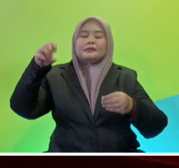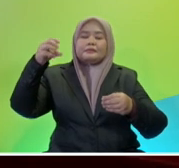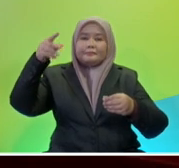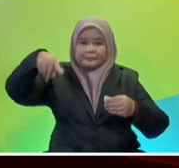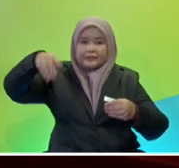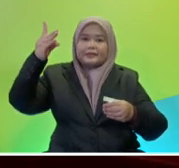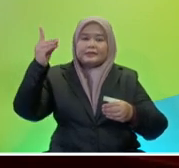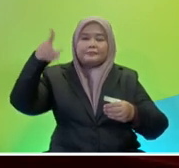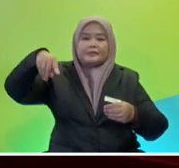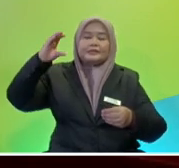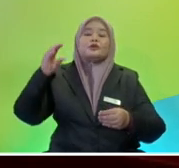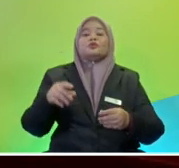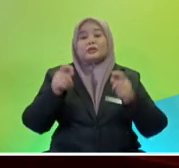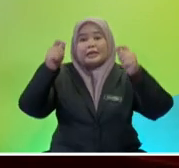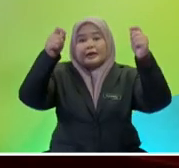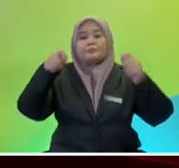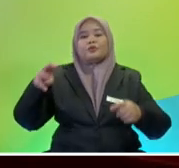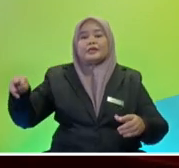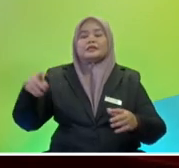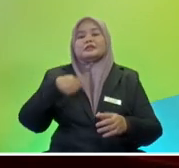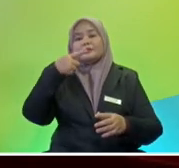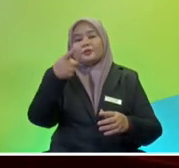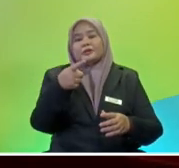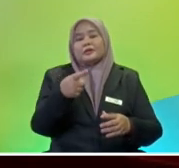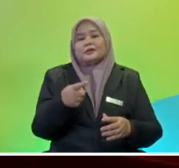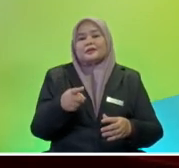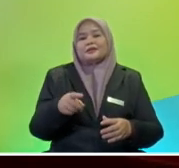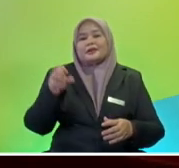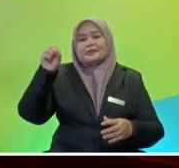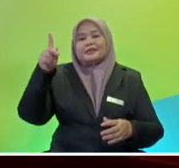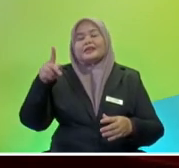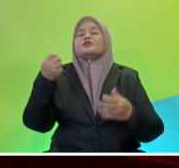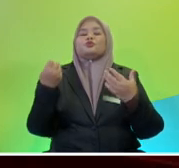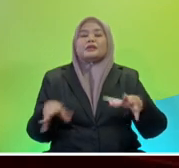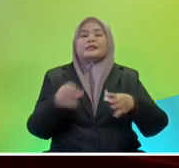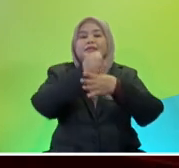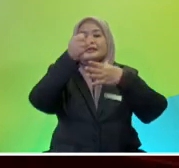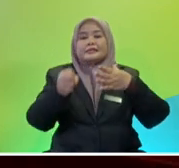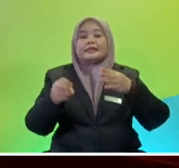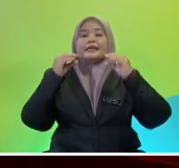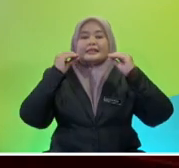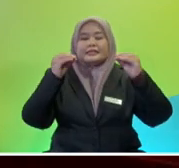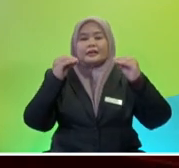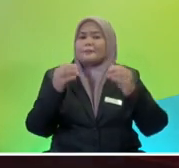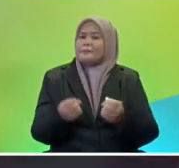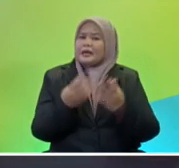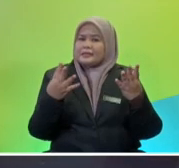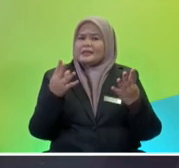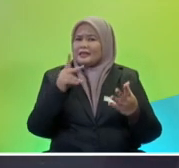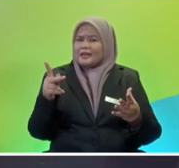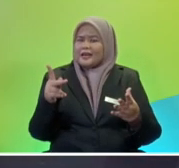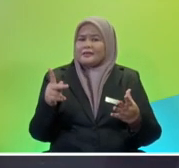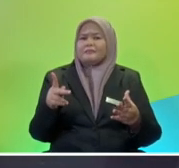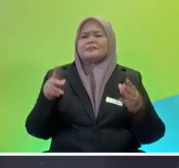merekotkan tahap penguasaan murid tersebut jika satu kelompok SD telah selesai diajar banyak kan teman-teman